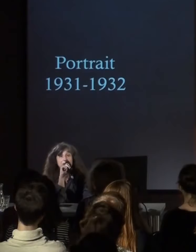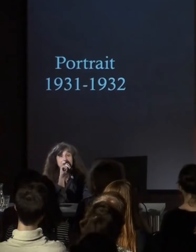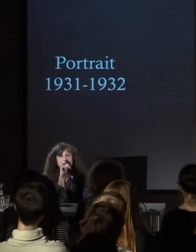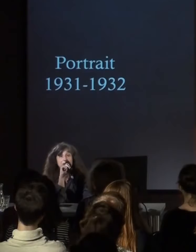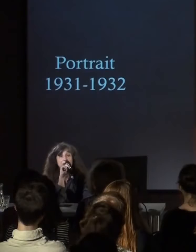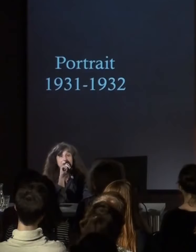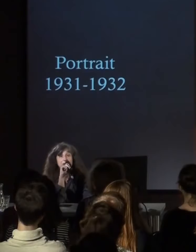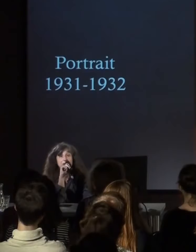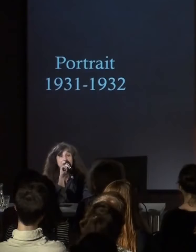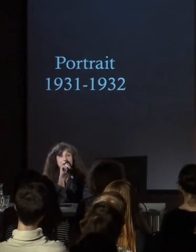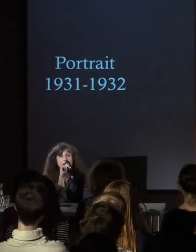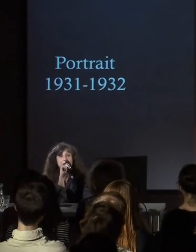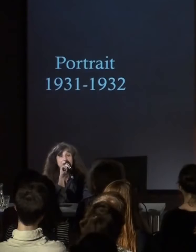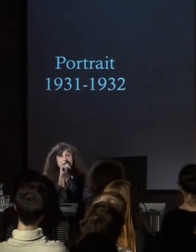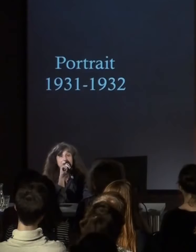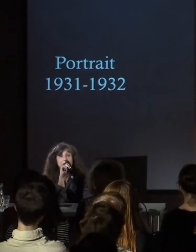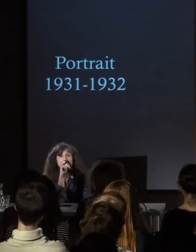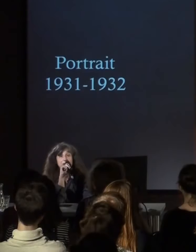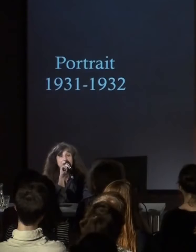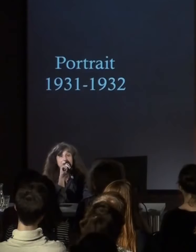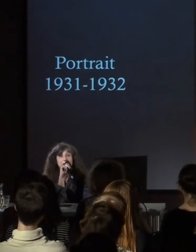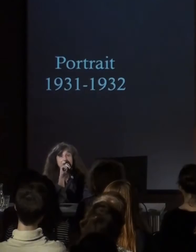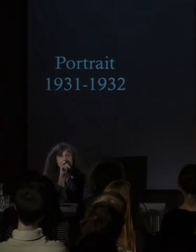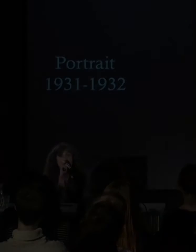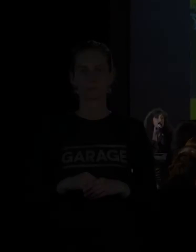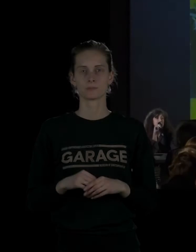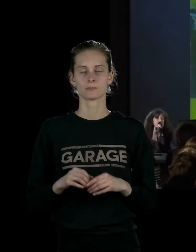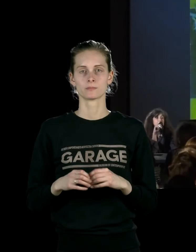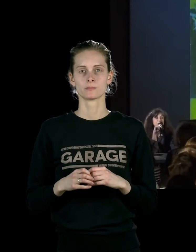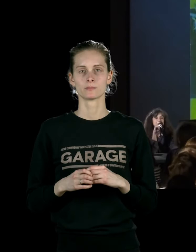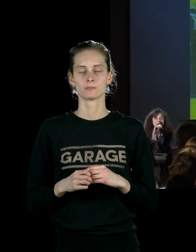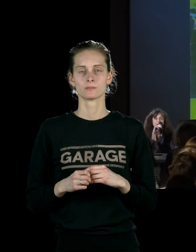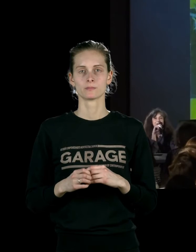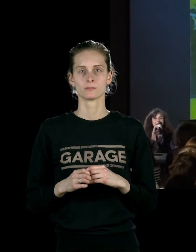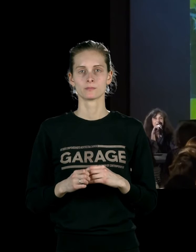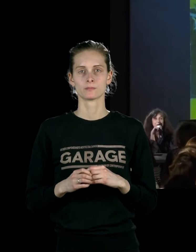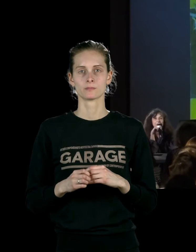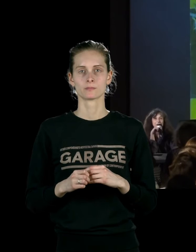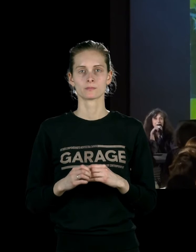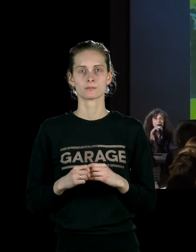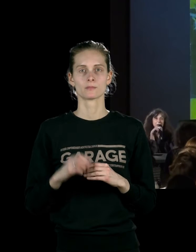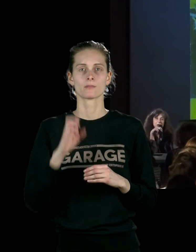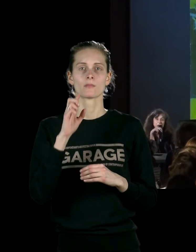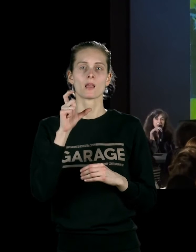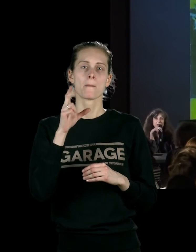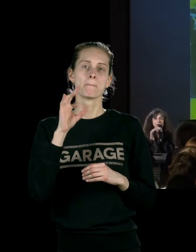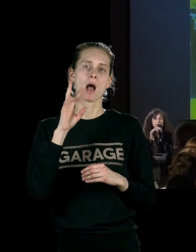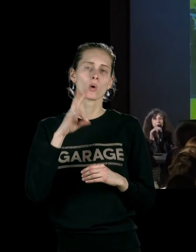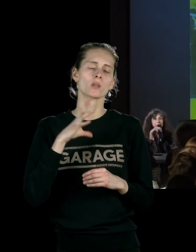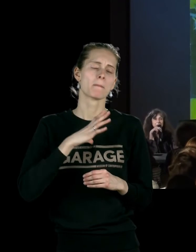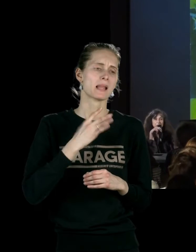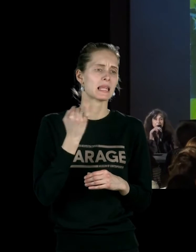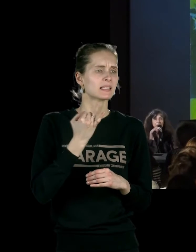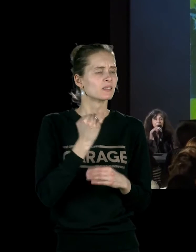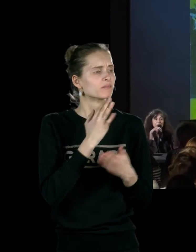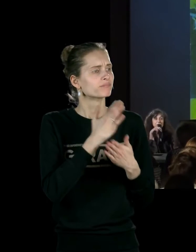серо-белое. По форме, цвету и фактуре напоминает яйцо. Понятно, что он там интересовался немножко таким, как бы, сюрреалистическим